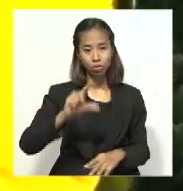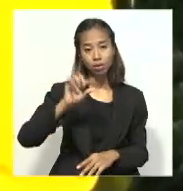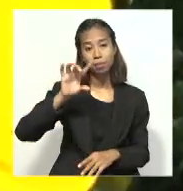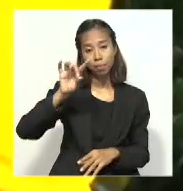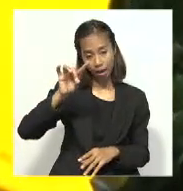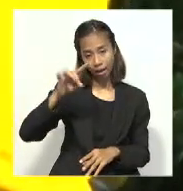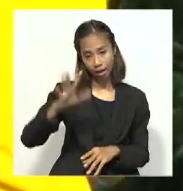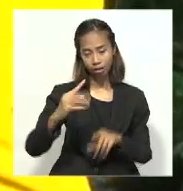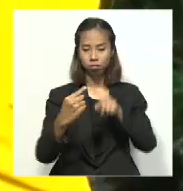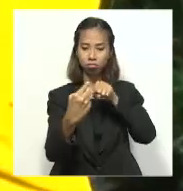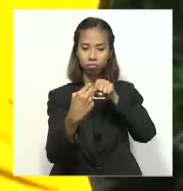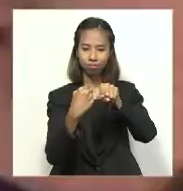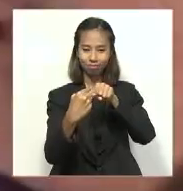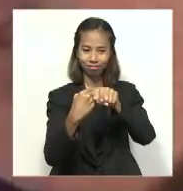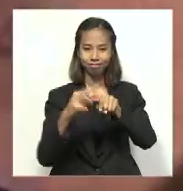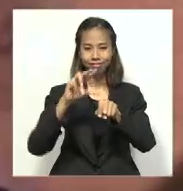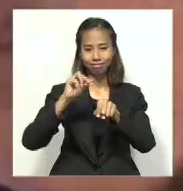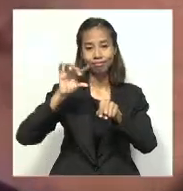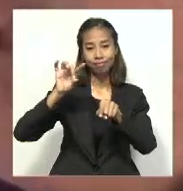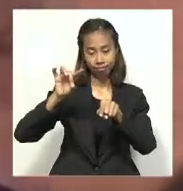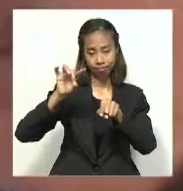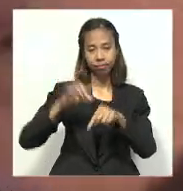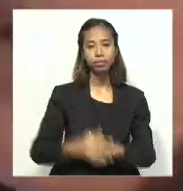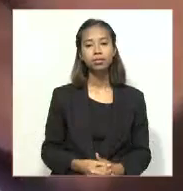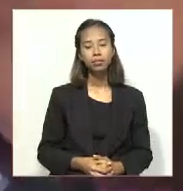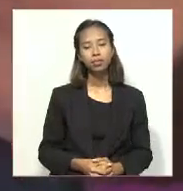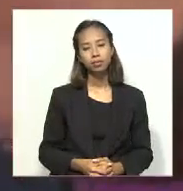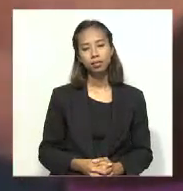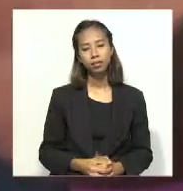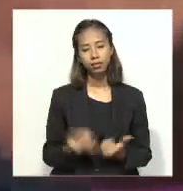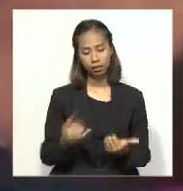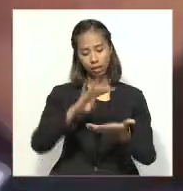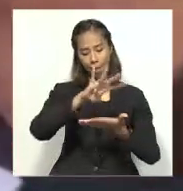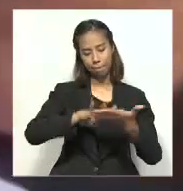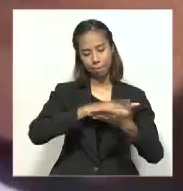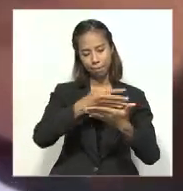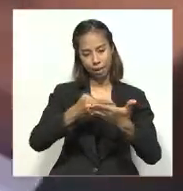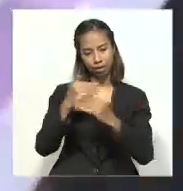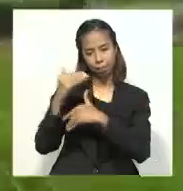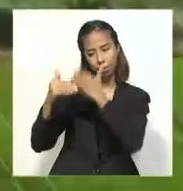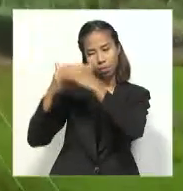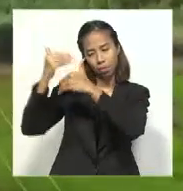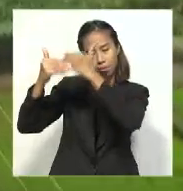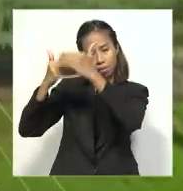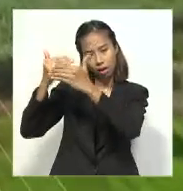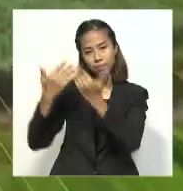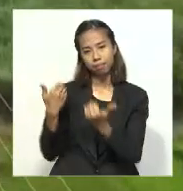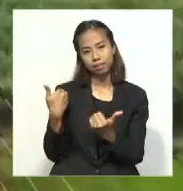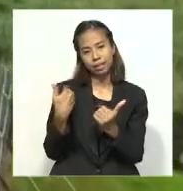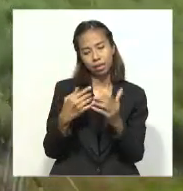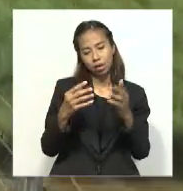งเหลือเป็น2ช่องจราจร38กิโลเมตรโดยมีแผนงานพัฒนาโครงข่ายทางหลวงแบ่งเป็น4